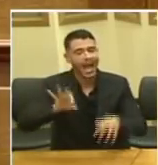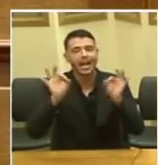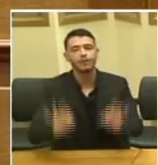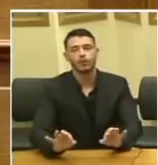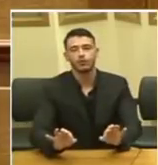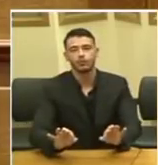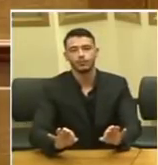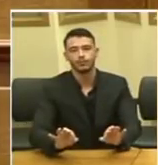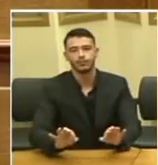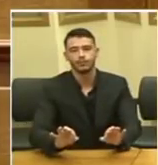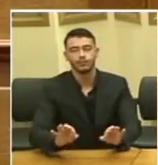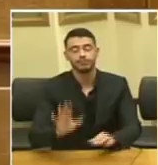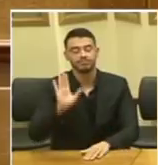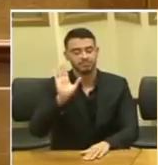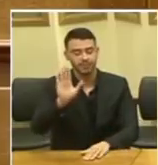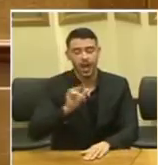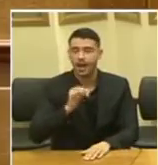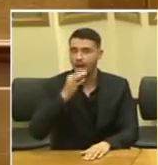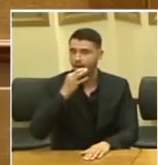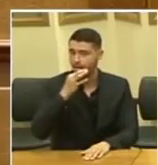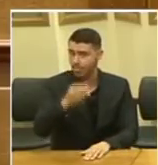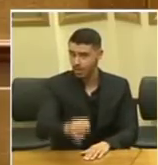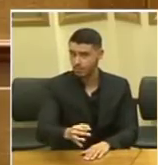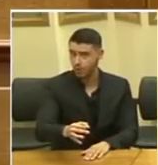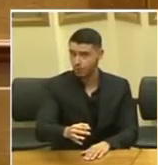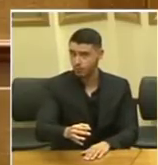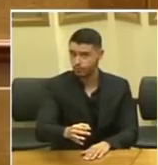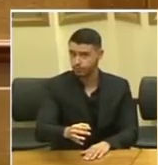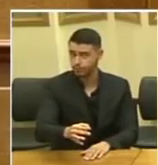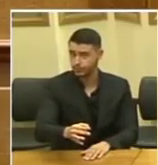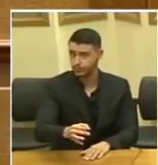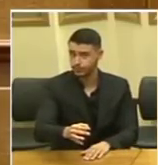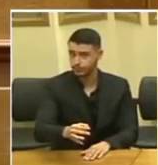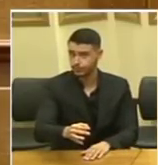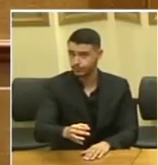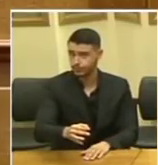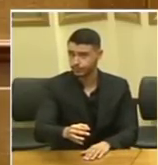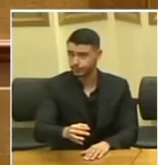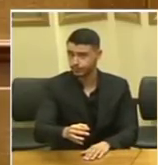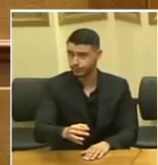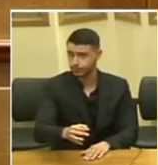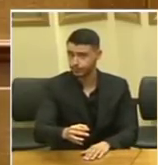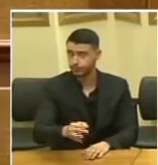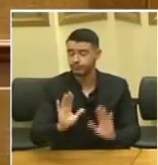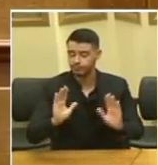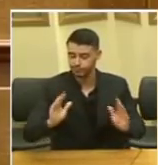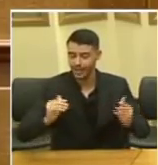Αλλά θα απευθυνθώ πρώτα σε αυτούς που βρίσκονται έξω από αυτή την αίθουσα. Έξω από το κτίριο της Βουλής.